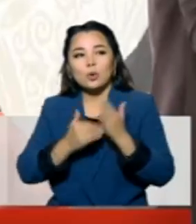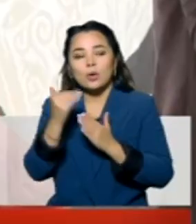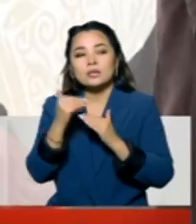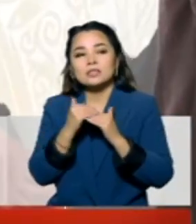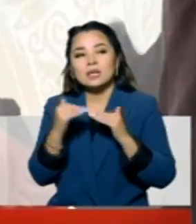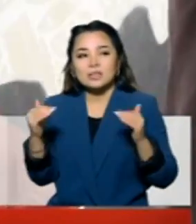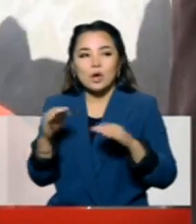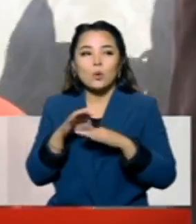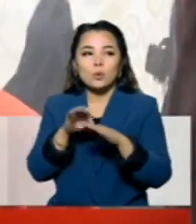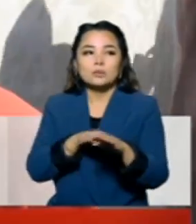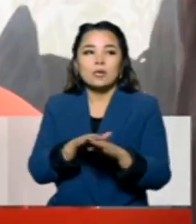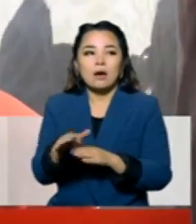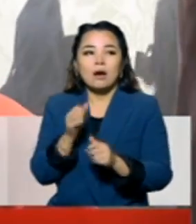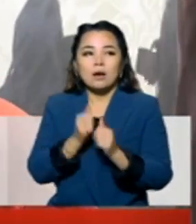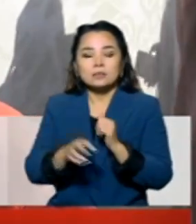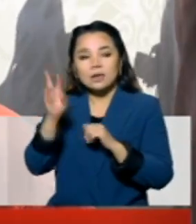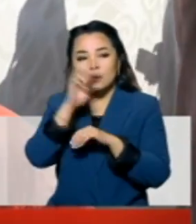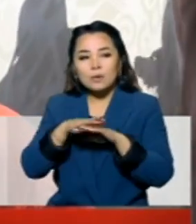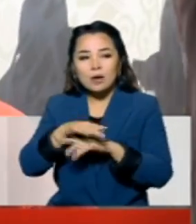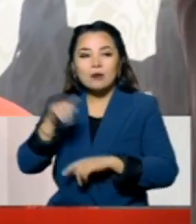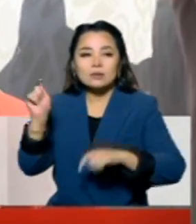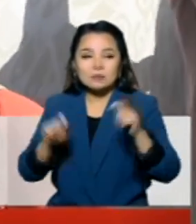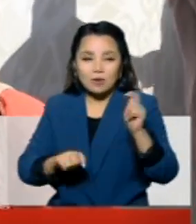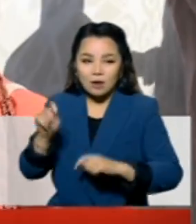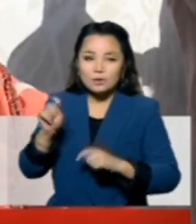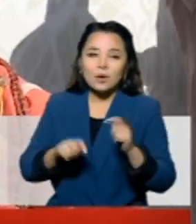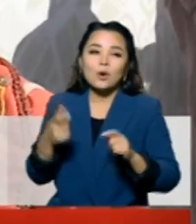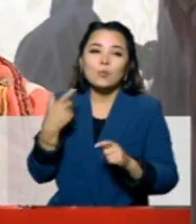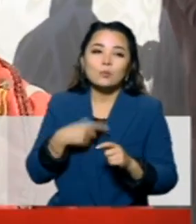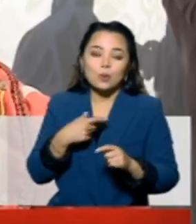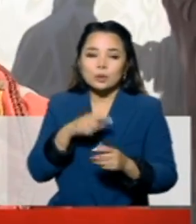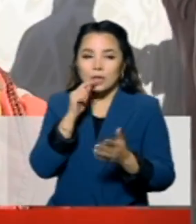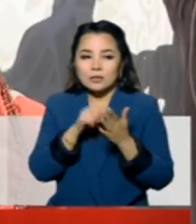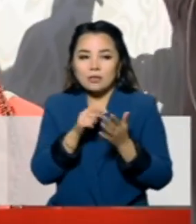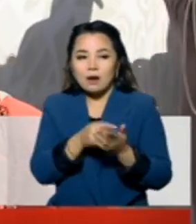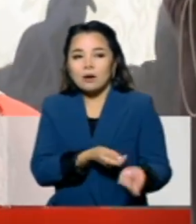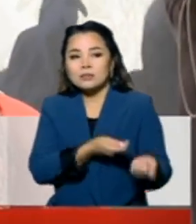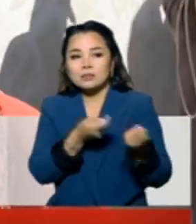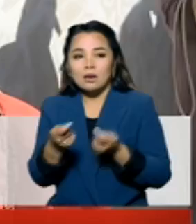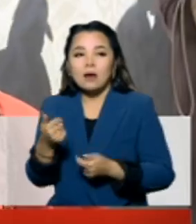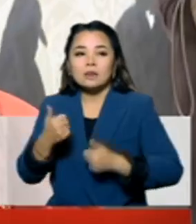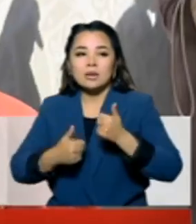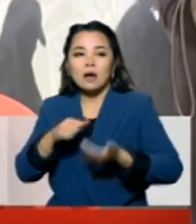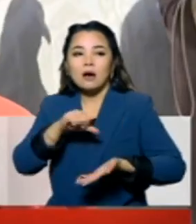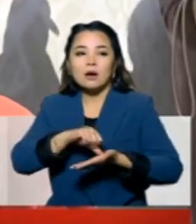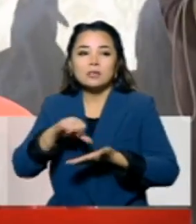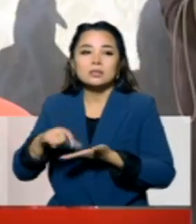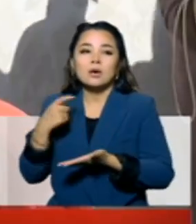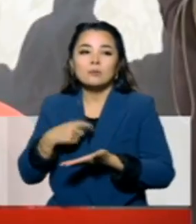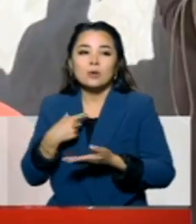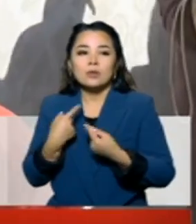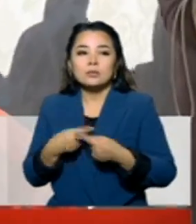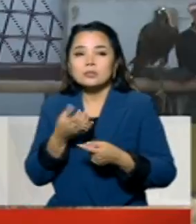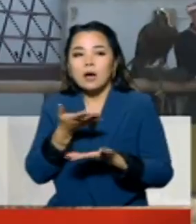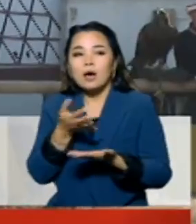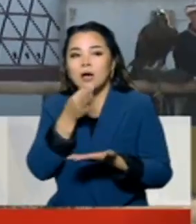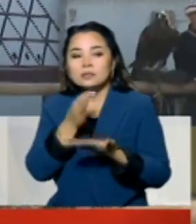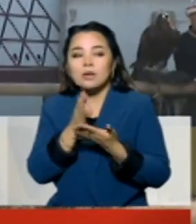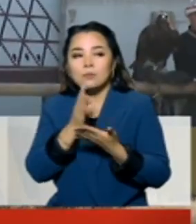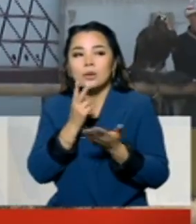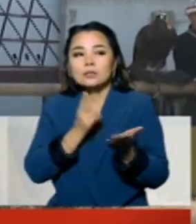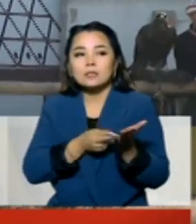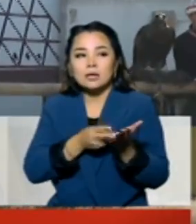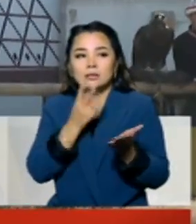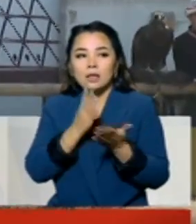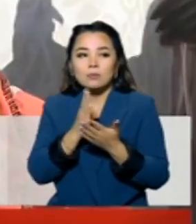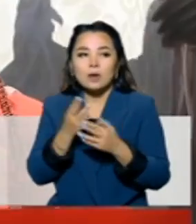жатыр. Әр мемлекеттен бүркітшілер келіп, өзінің бүркітінің сайысқа қатысып, өз қандай екенін бүркітшілер дәлелдеуде.